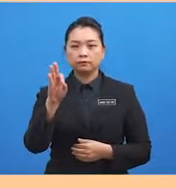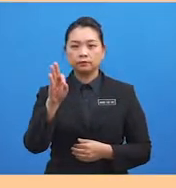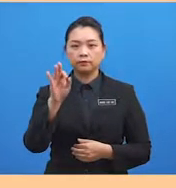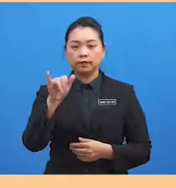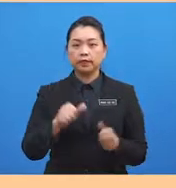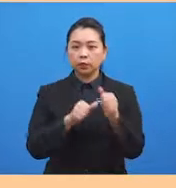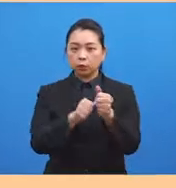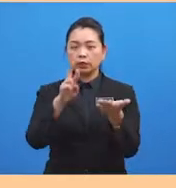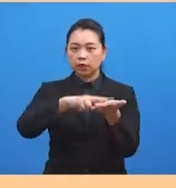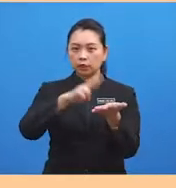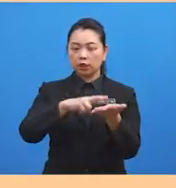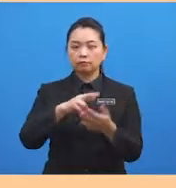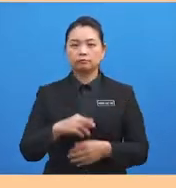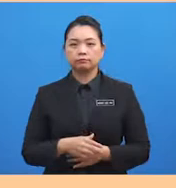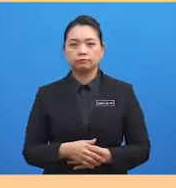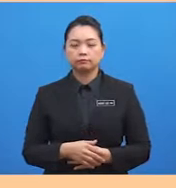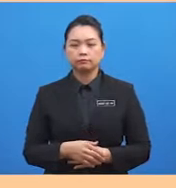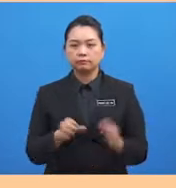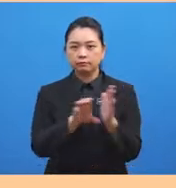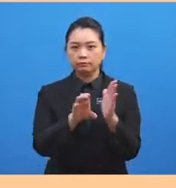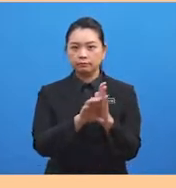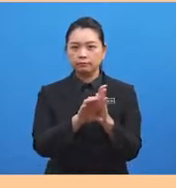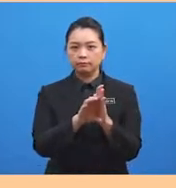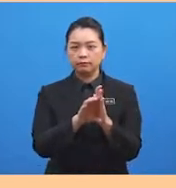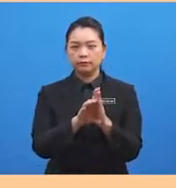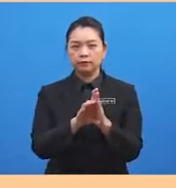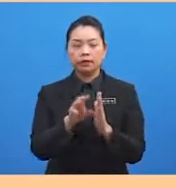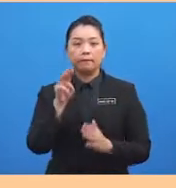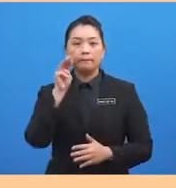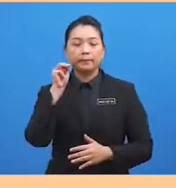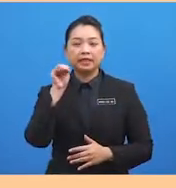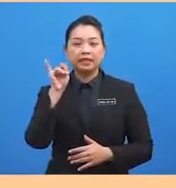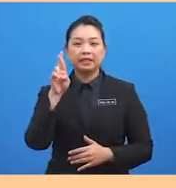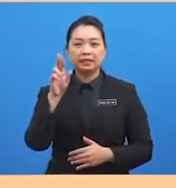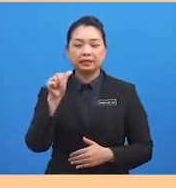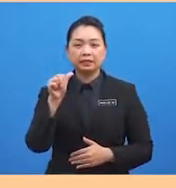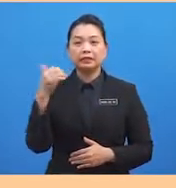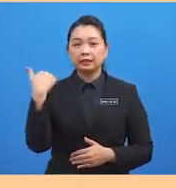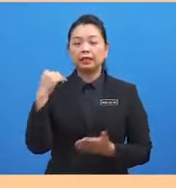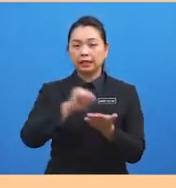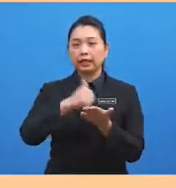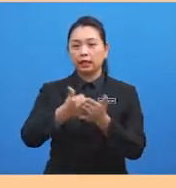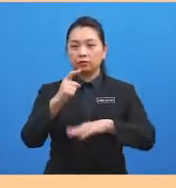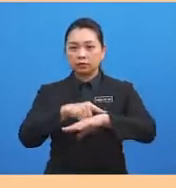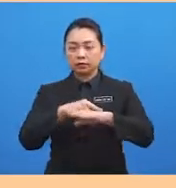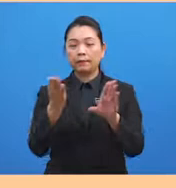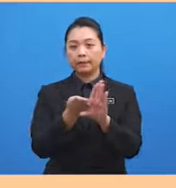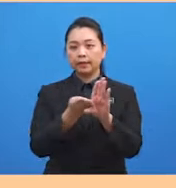harian. Contohnya, Mira mempunyai akaun semasa di Bank